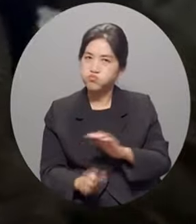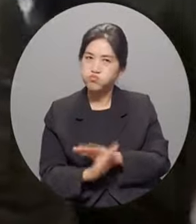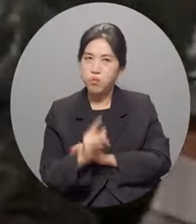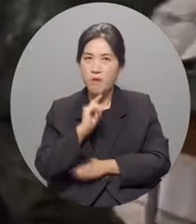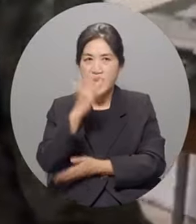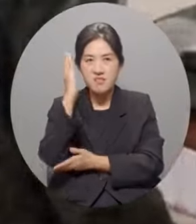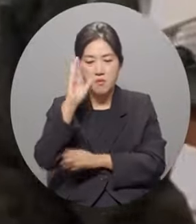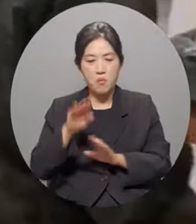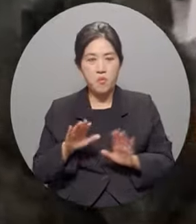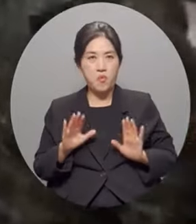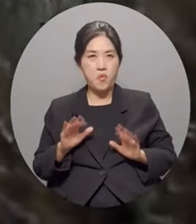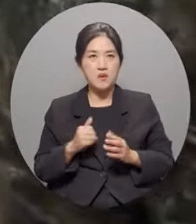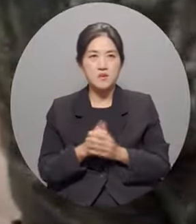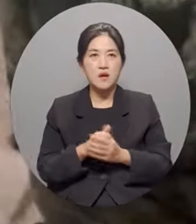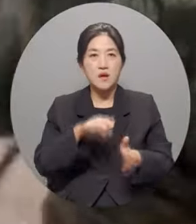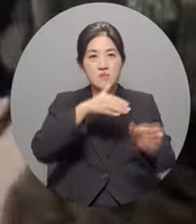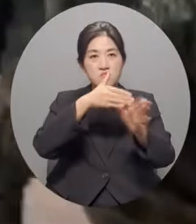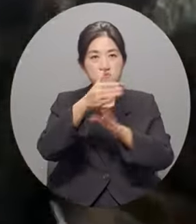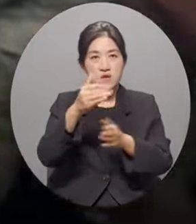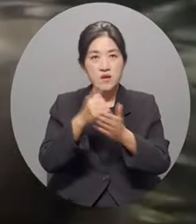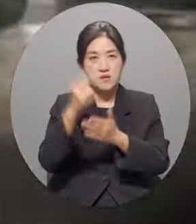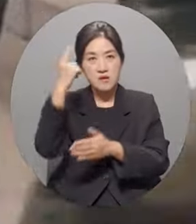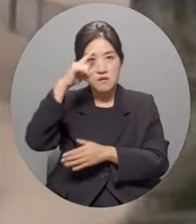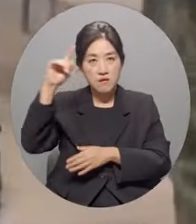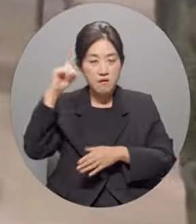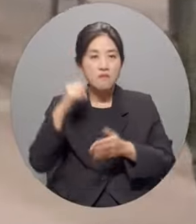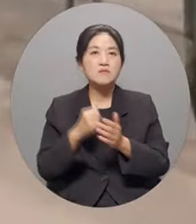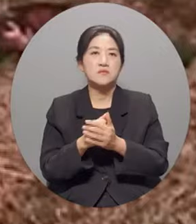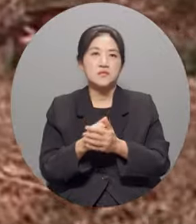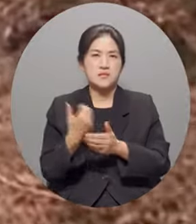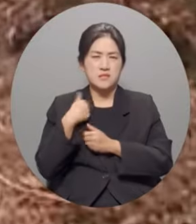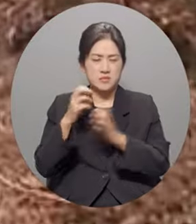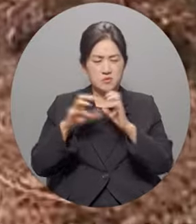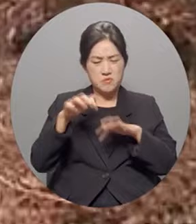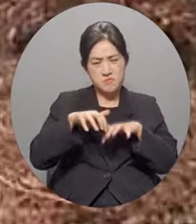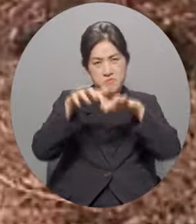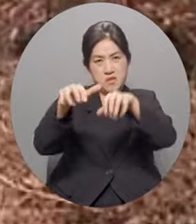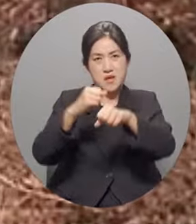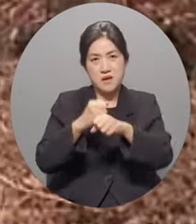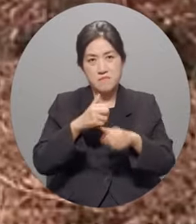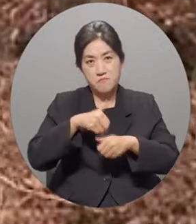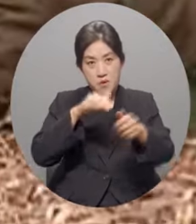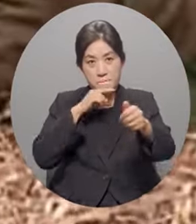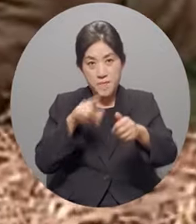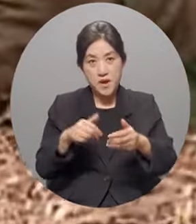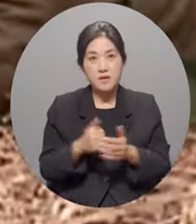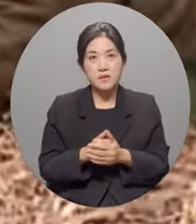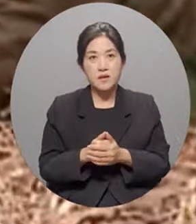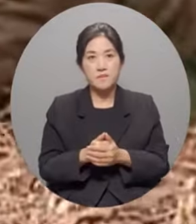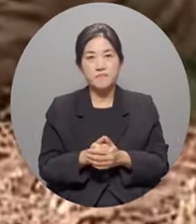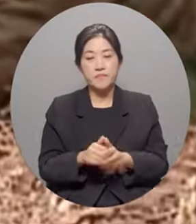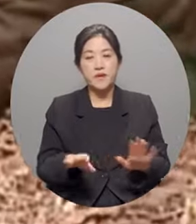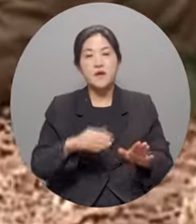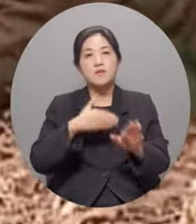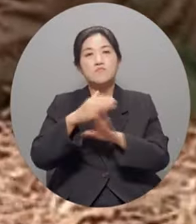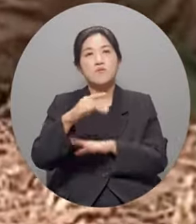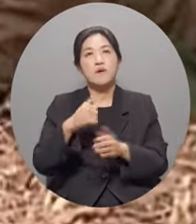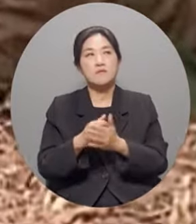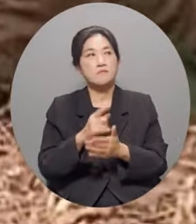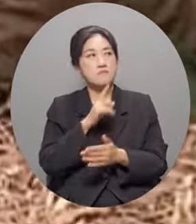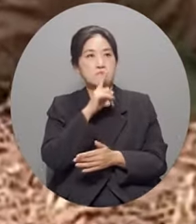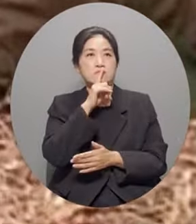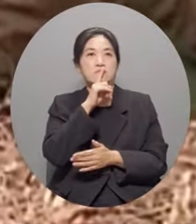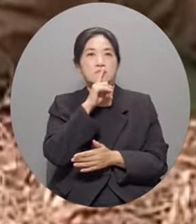러시아의 대규모로 파병할 거라는 우크라이나 측 관측에 파병이 터진 이후 침묵을 지키던 북한 당국이